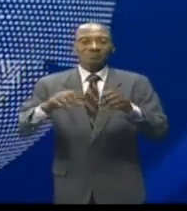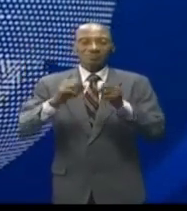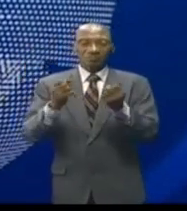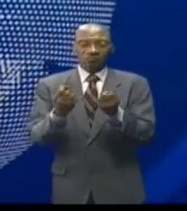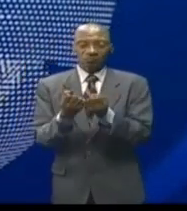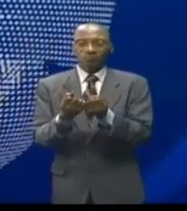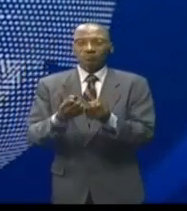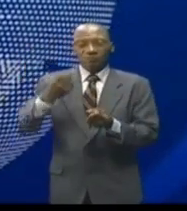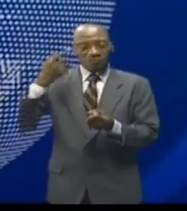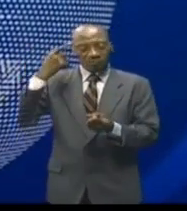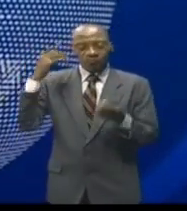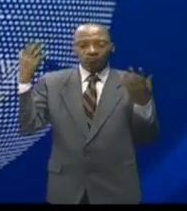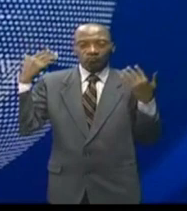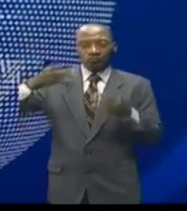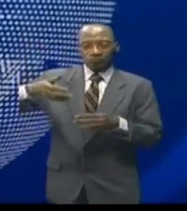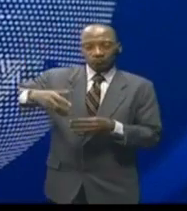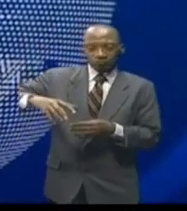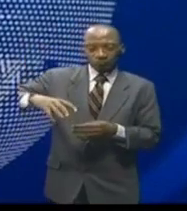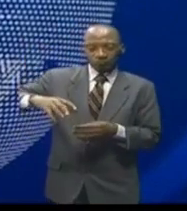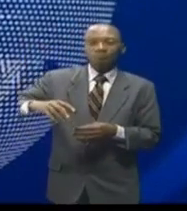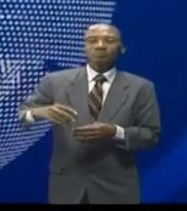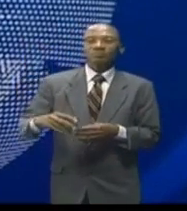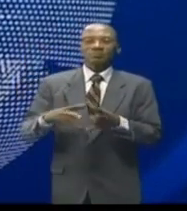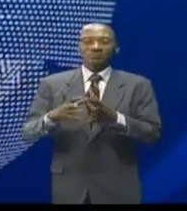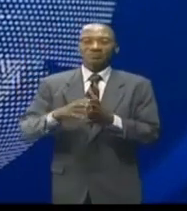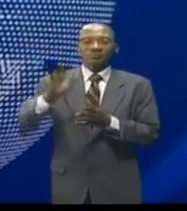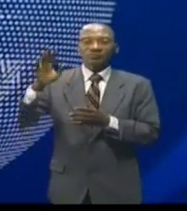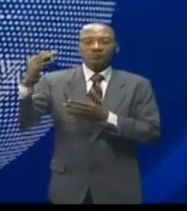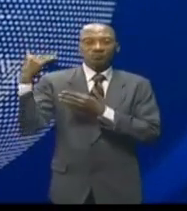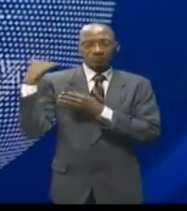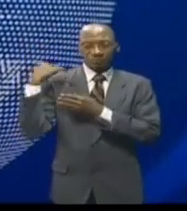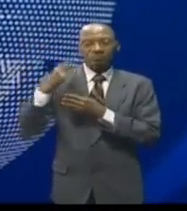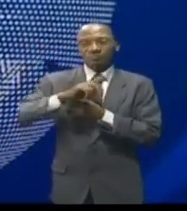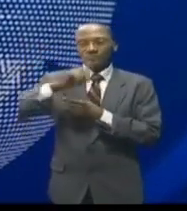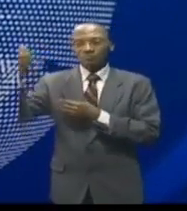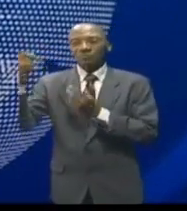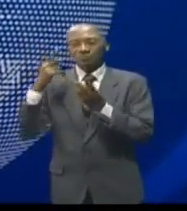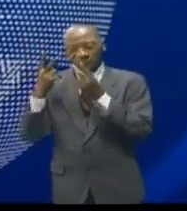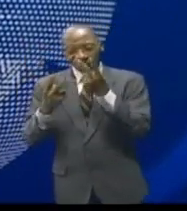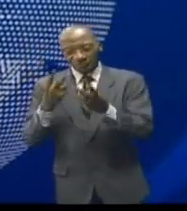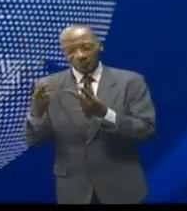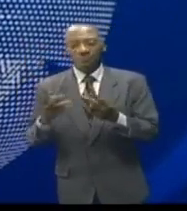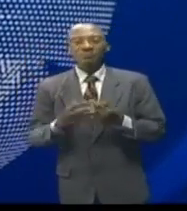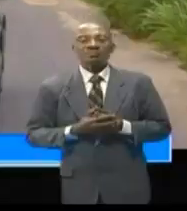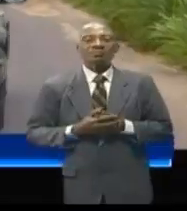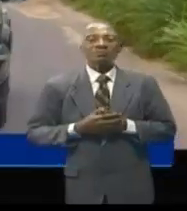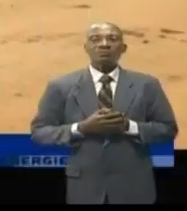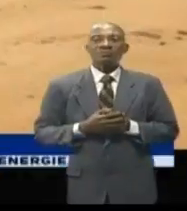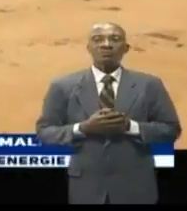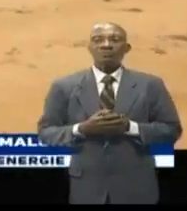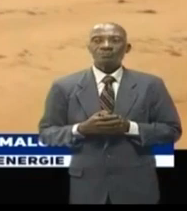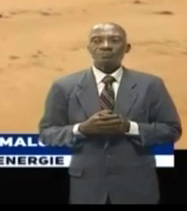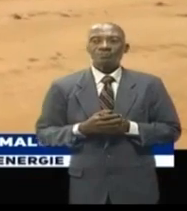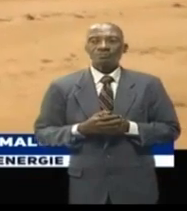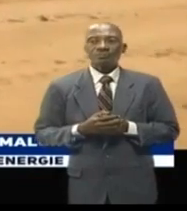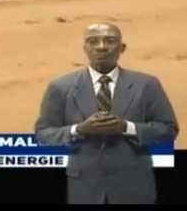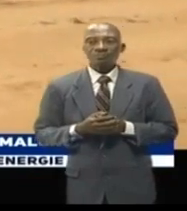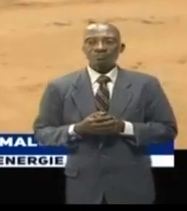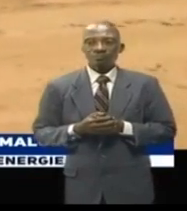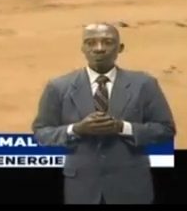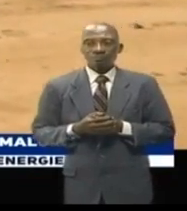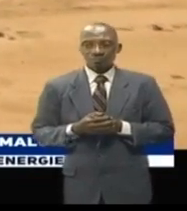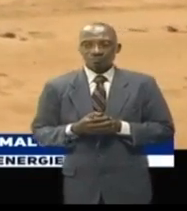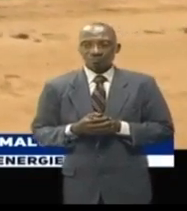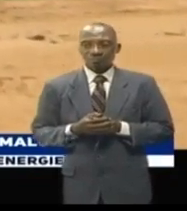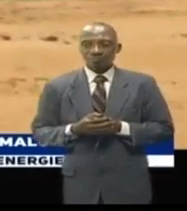son directeur général adjoint Jean Bosco moi car c'est un reportage signé Serge Merlin Mata lors de la visite si